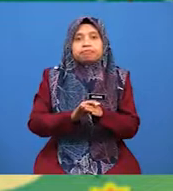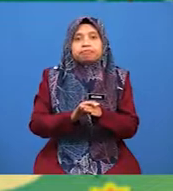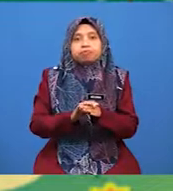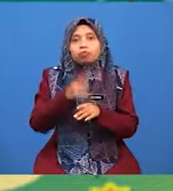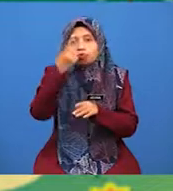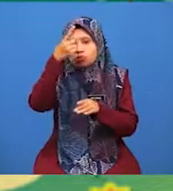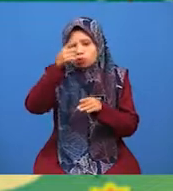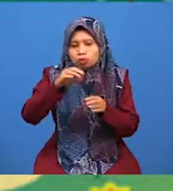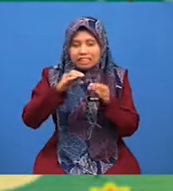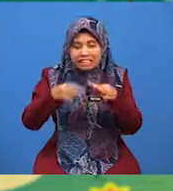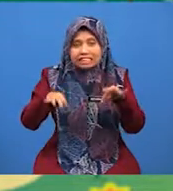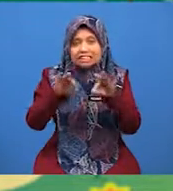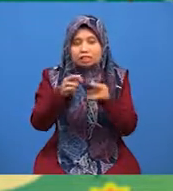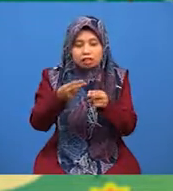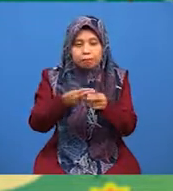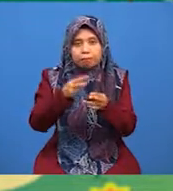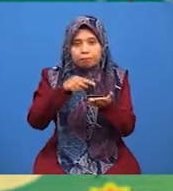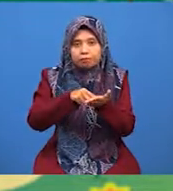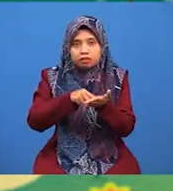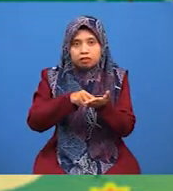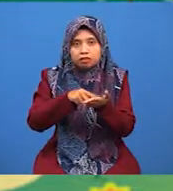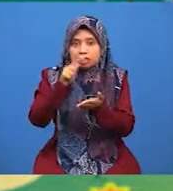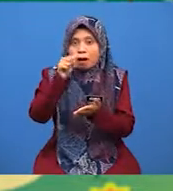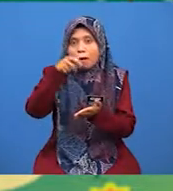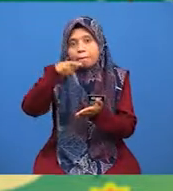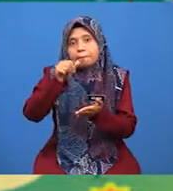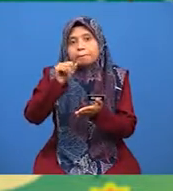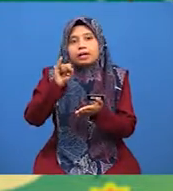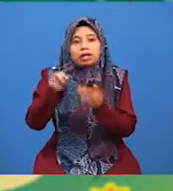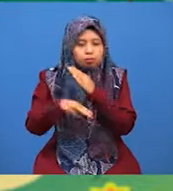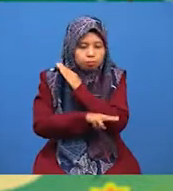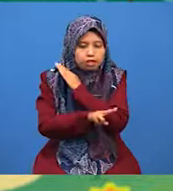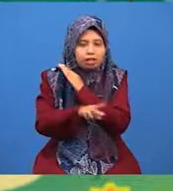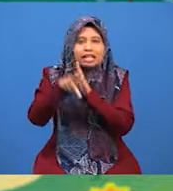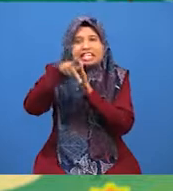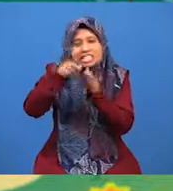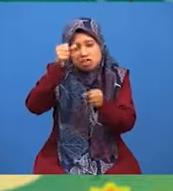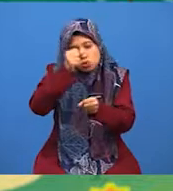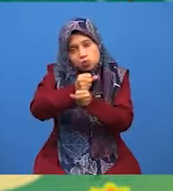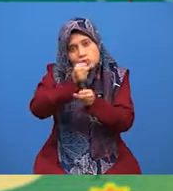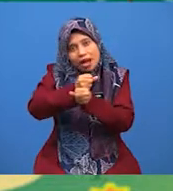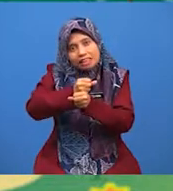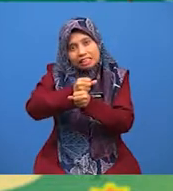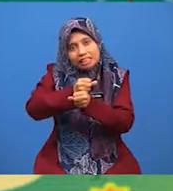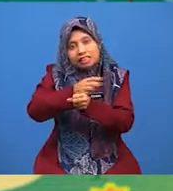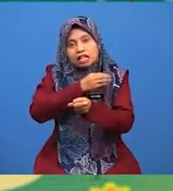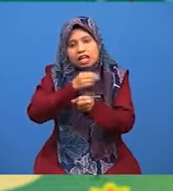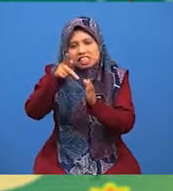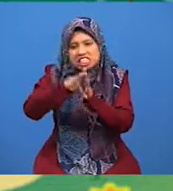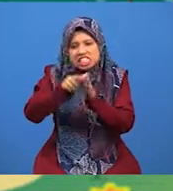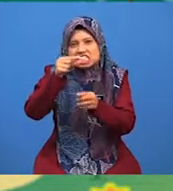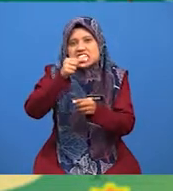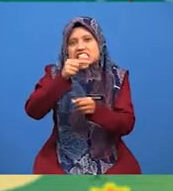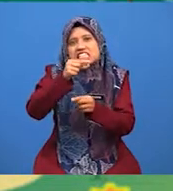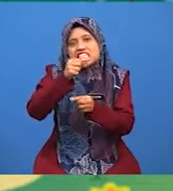Tema untuk cerpen Legasi Tapai Ubi ialah kesungguhan dan